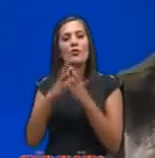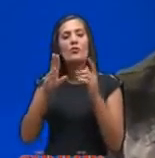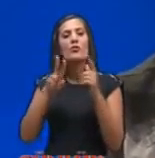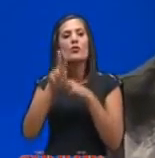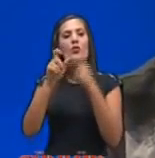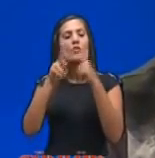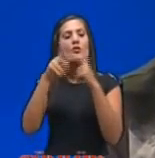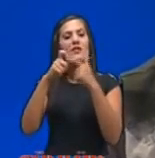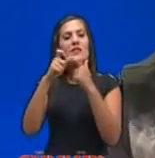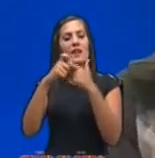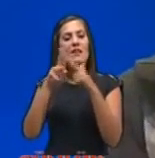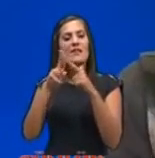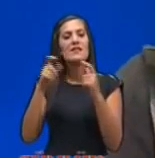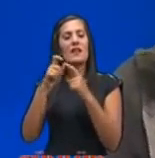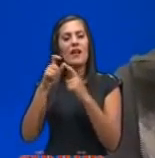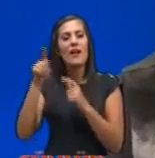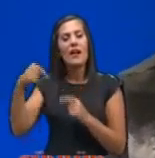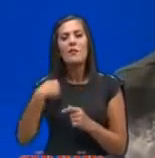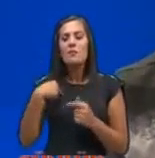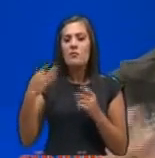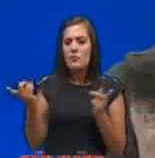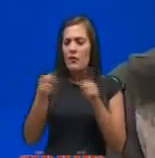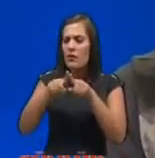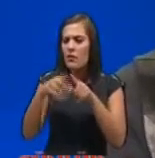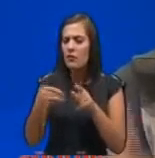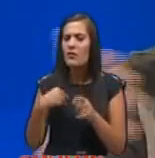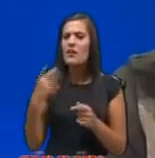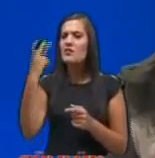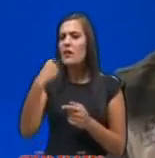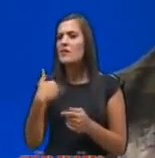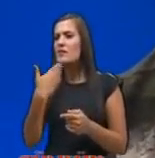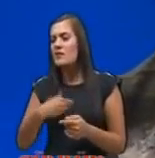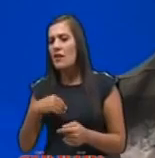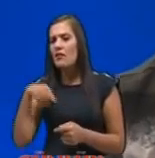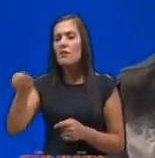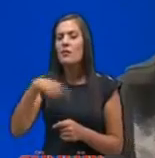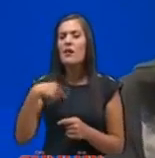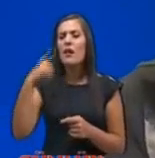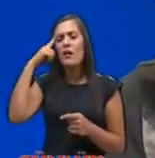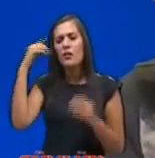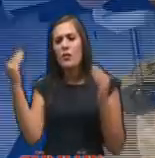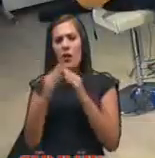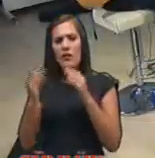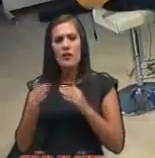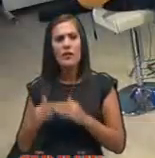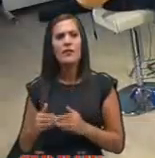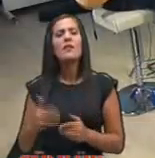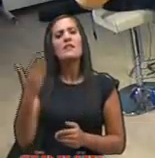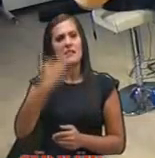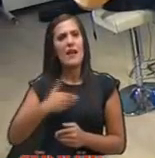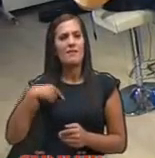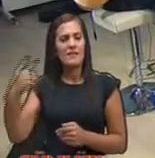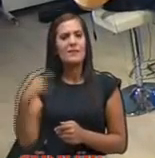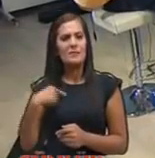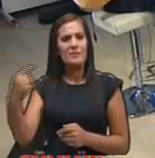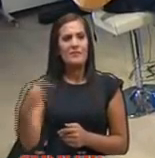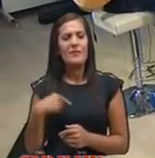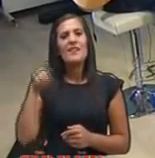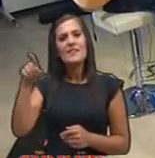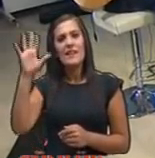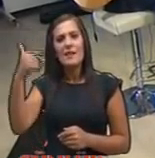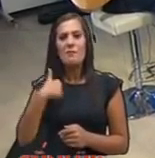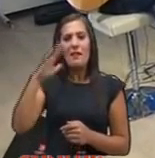gayrimenkul sektöründe falan vesaire bayağı böyle bir şeylerde yasper kadar bir kariyerde yaptım. Müzik hiç bitmiyor ama öyle değil mi? Müzik hiçbir zaman tabii sonlanmıyor. Tabii yani o hayatın gerçek tarafıydı. Çünkü